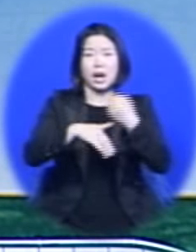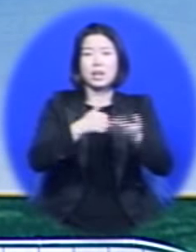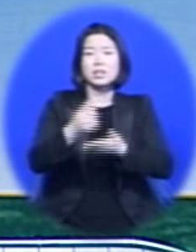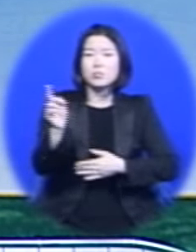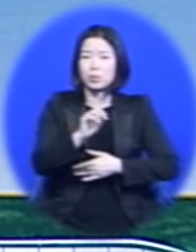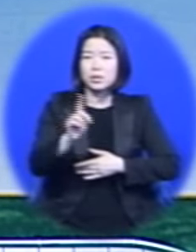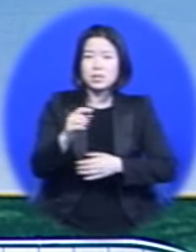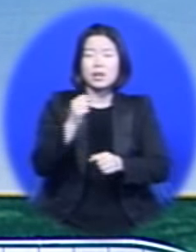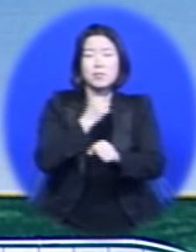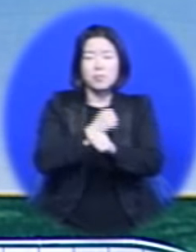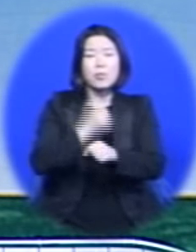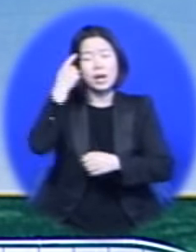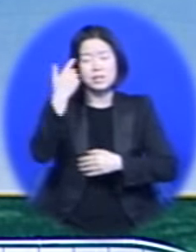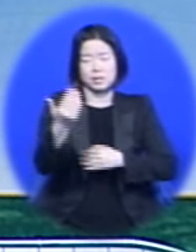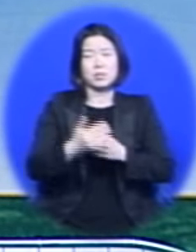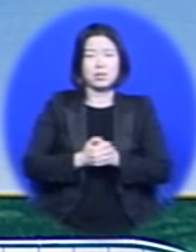하나님은 도대체 뭘 하셨습니까?